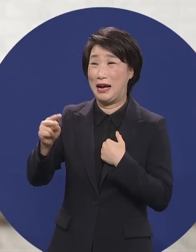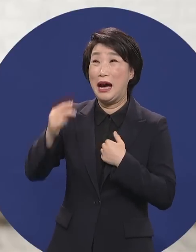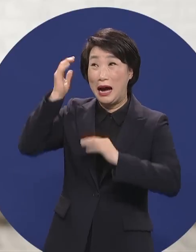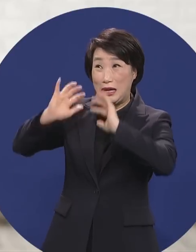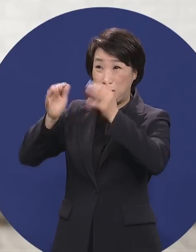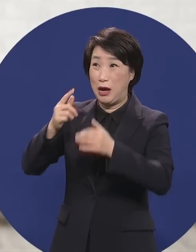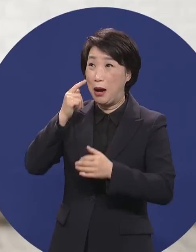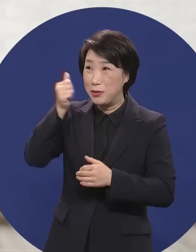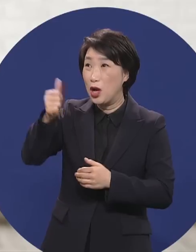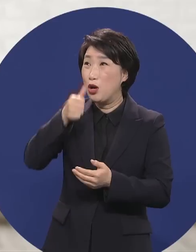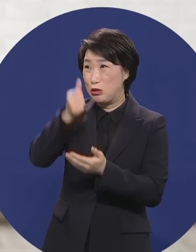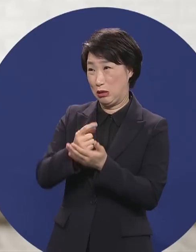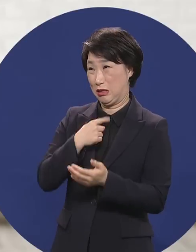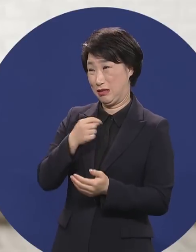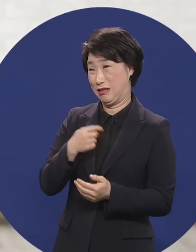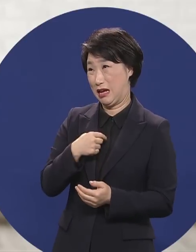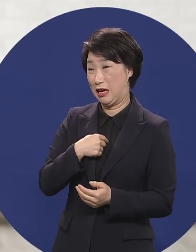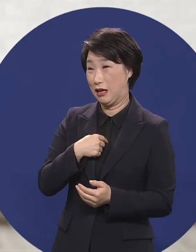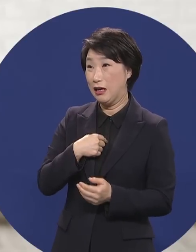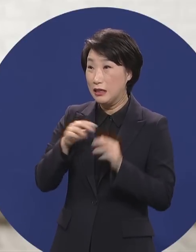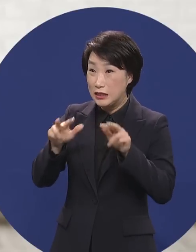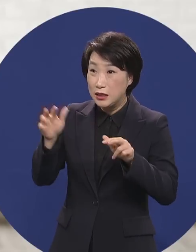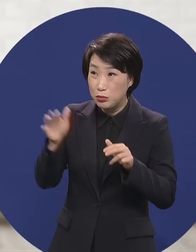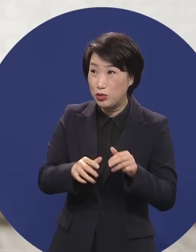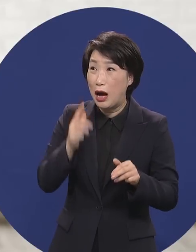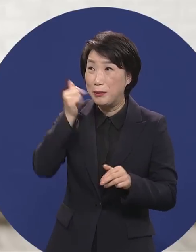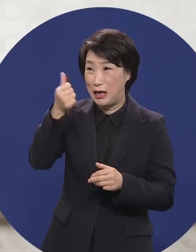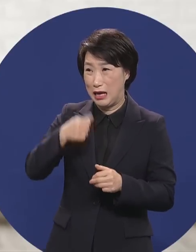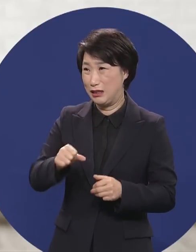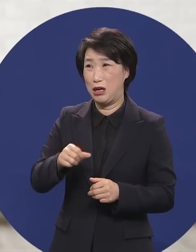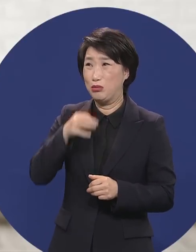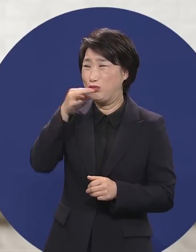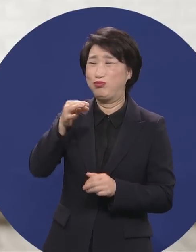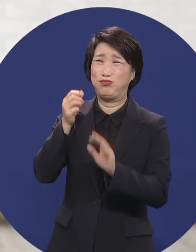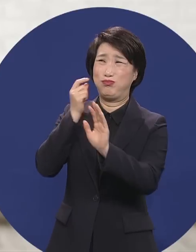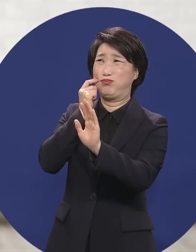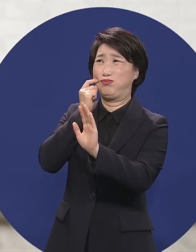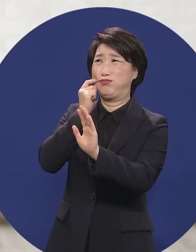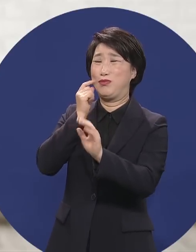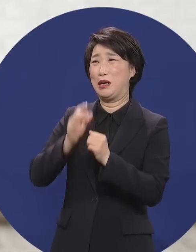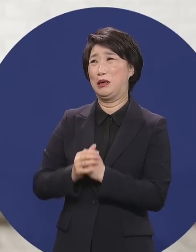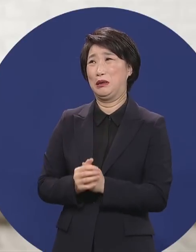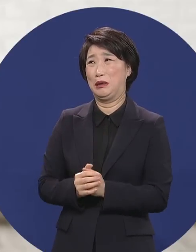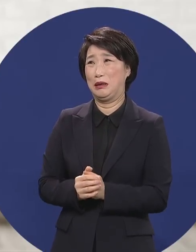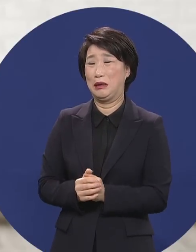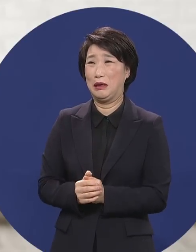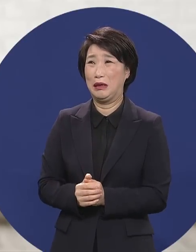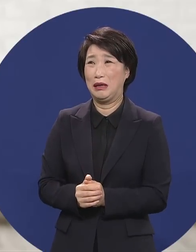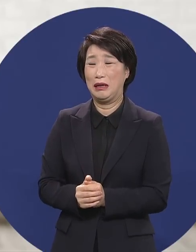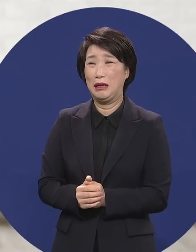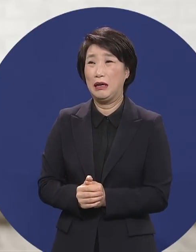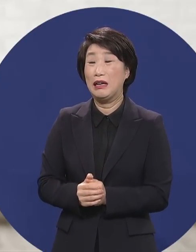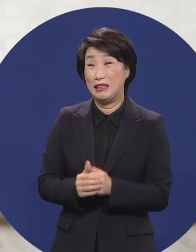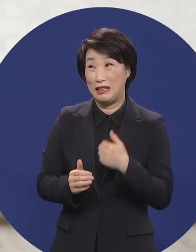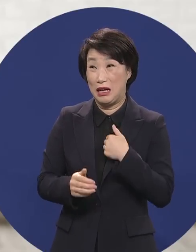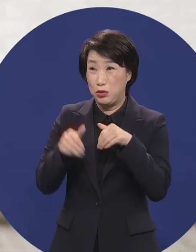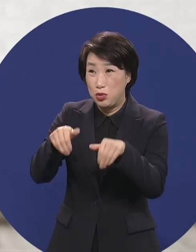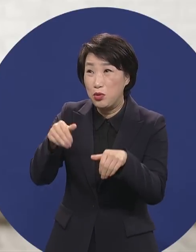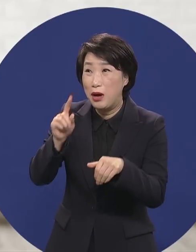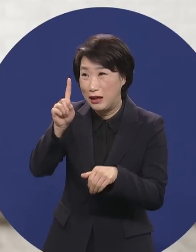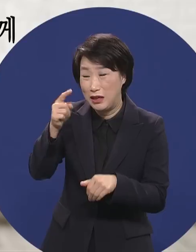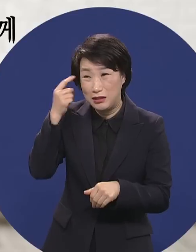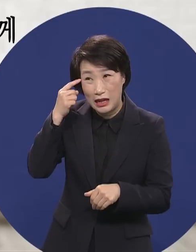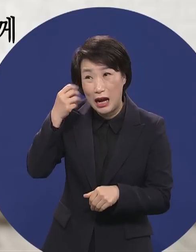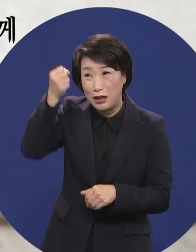하늘과 아버지께 죄를 얻었사오니 지금부터는 아버지의 아들이라 일컬음을 감당치 못하겠나이다. 나를 품꾼의